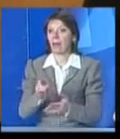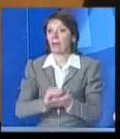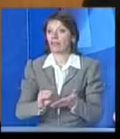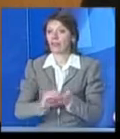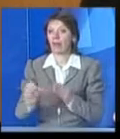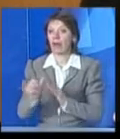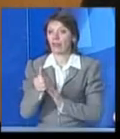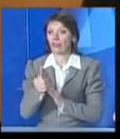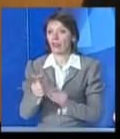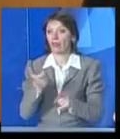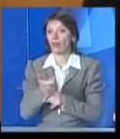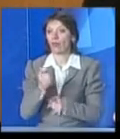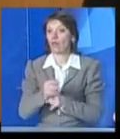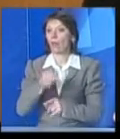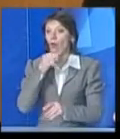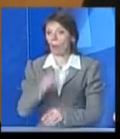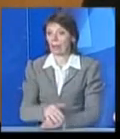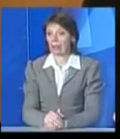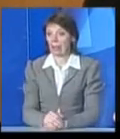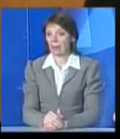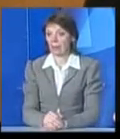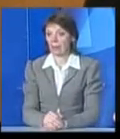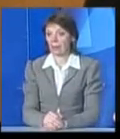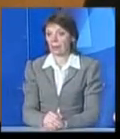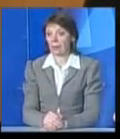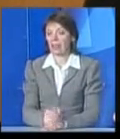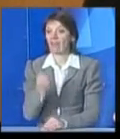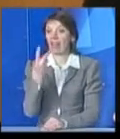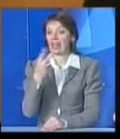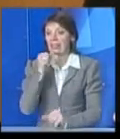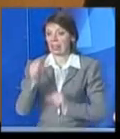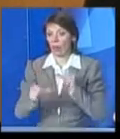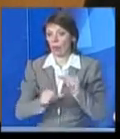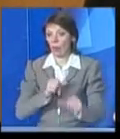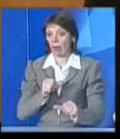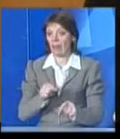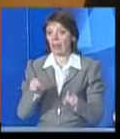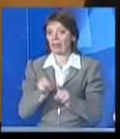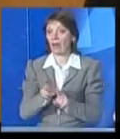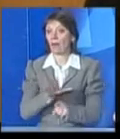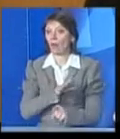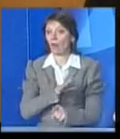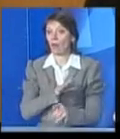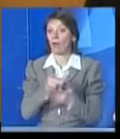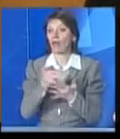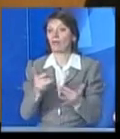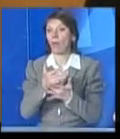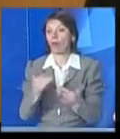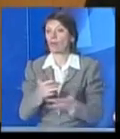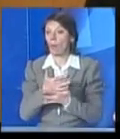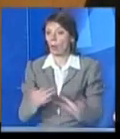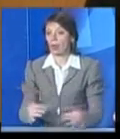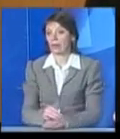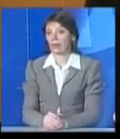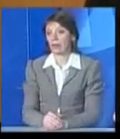поезію писати дуже рано. Я почав десь писати приблизно з 12 років. Пробував там було спочатку по-різному. Там,